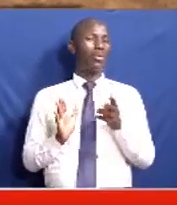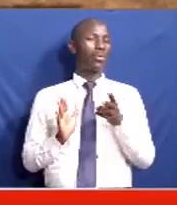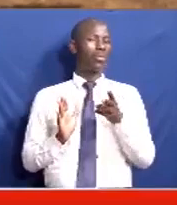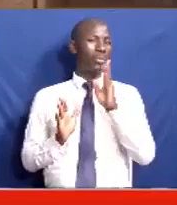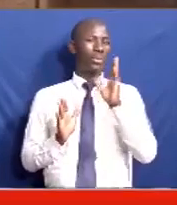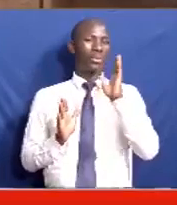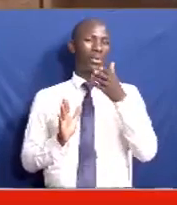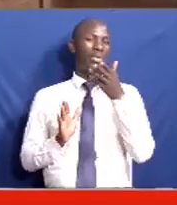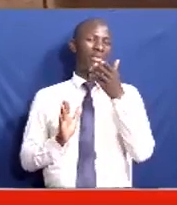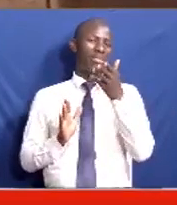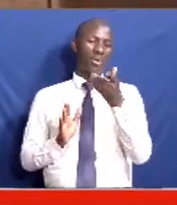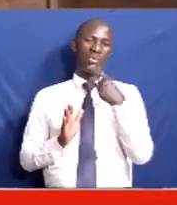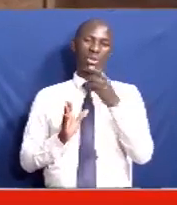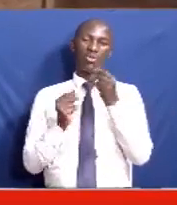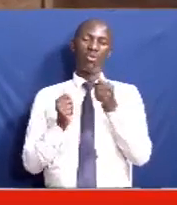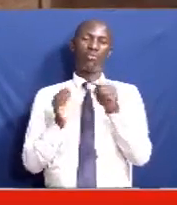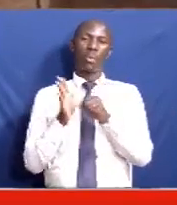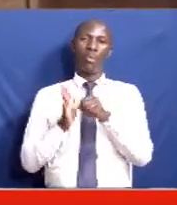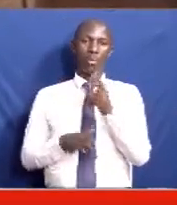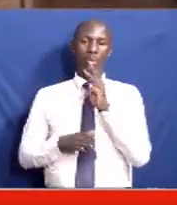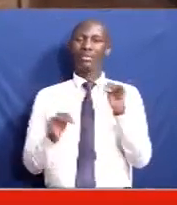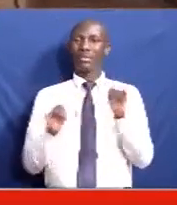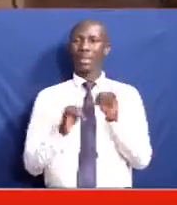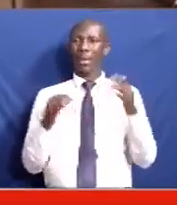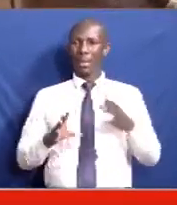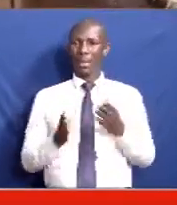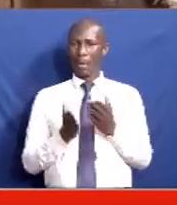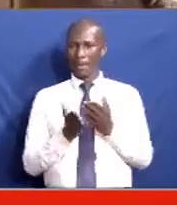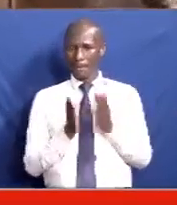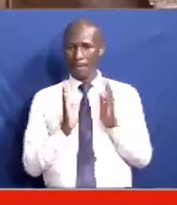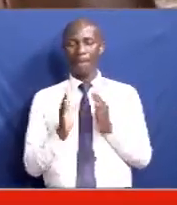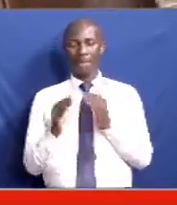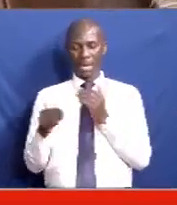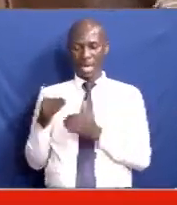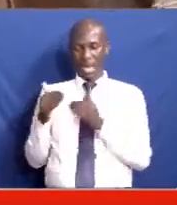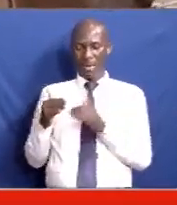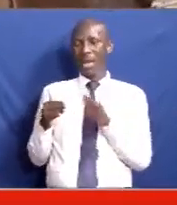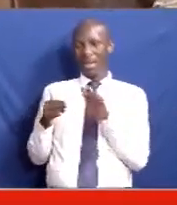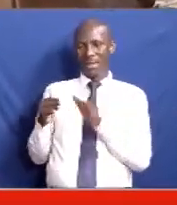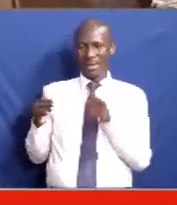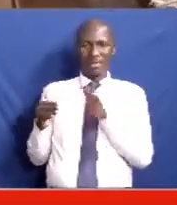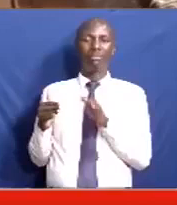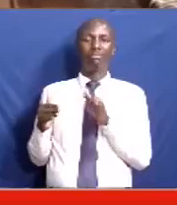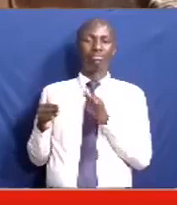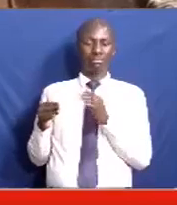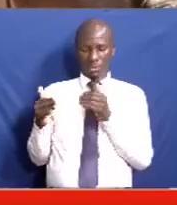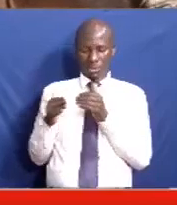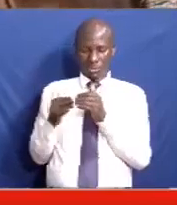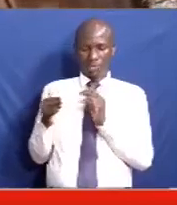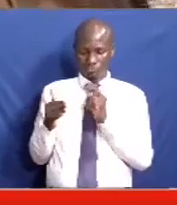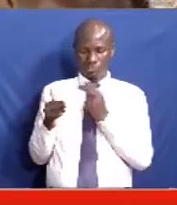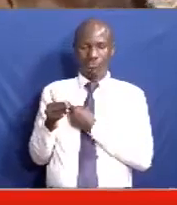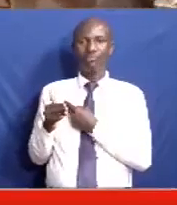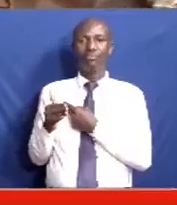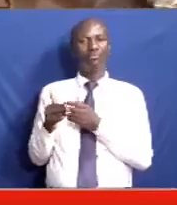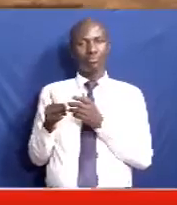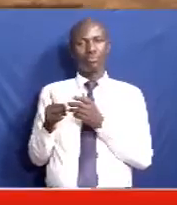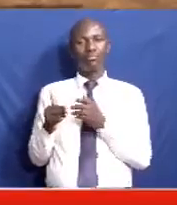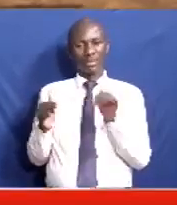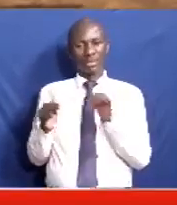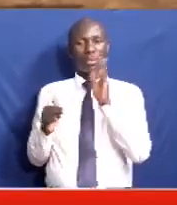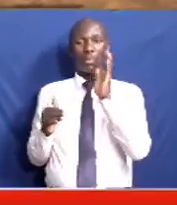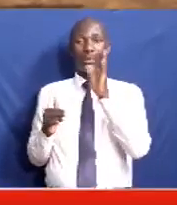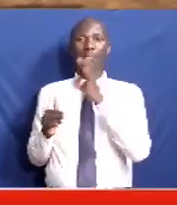vata olathi ina wacho wana andu alama ma neighboring ward ila ito denge ni na mwono ume